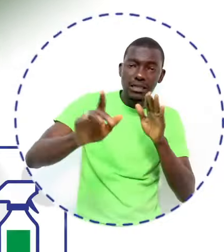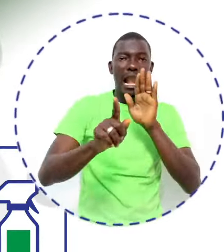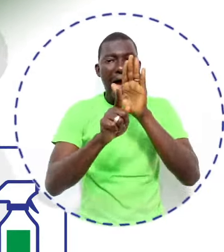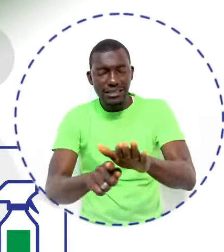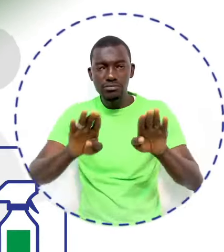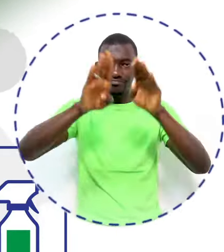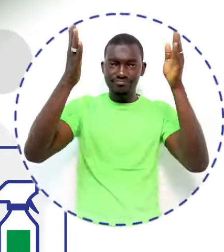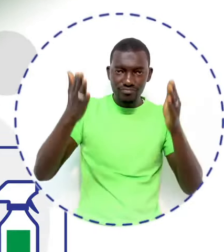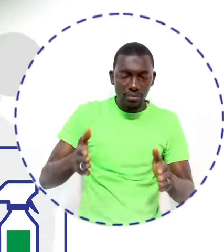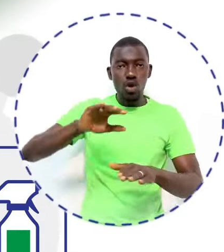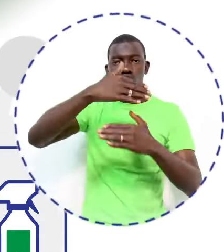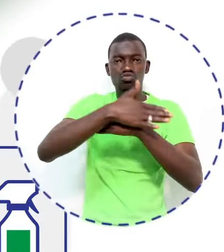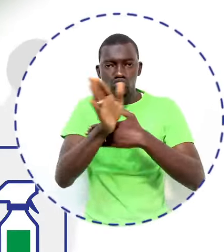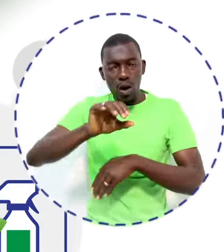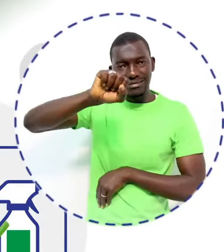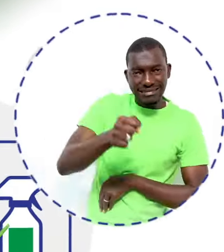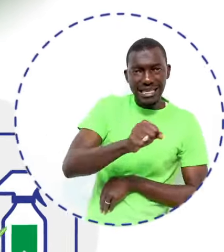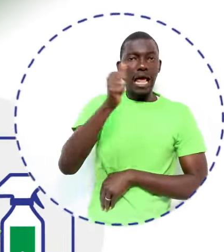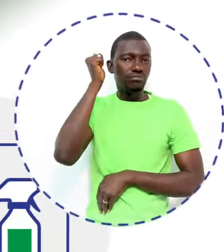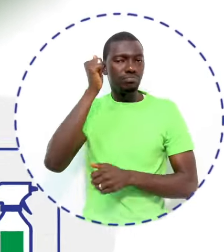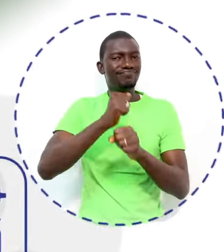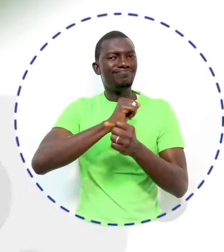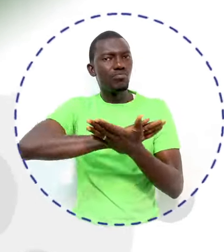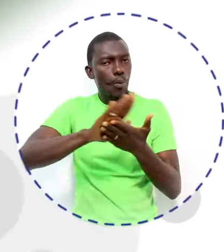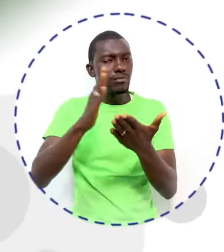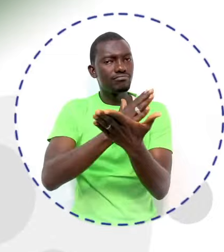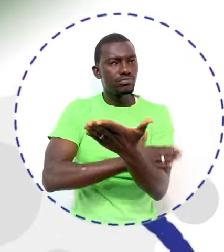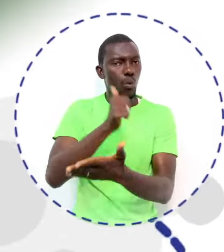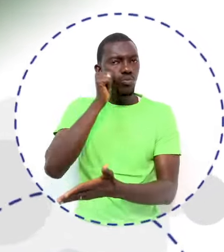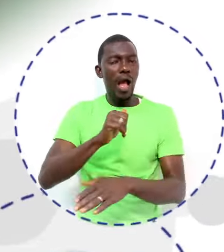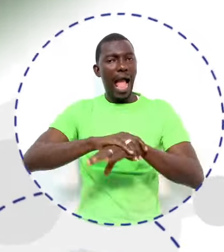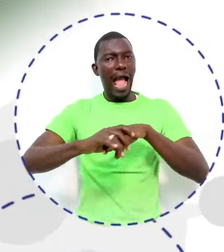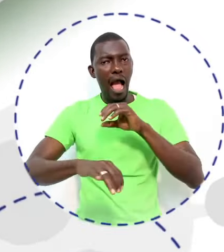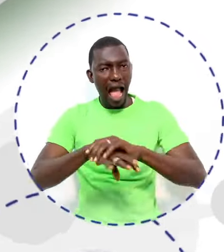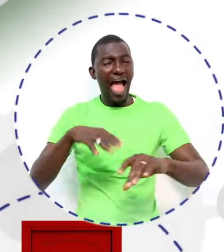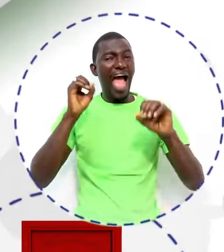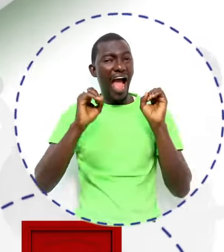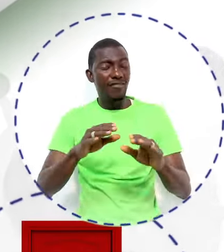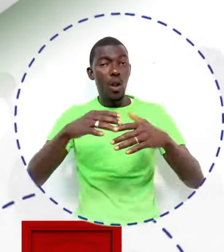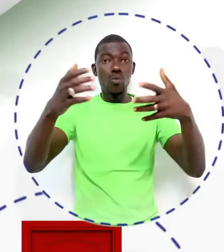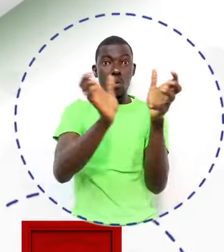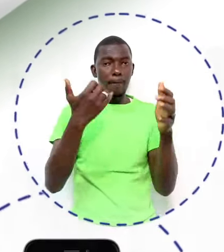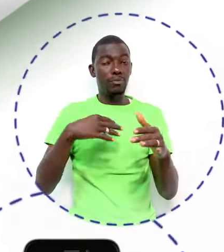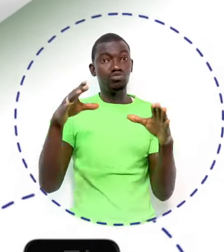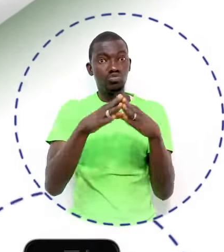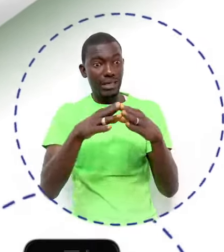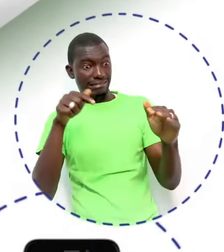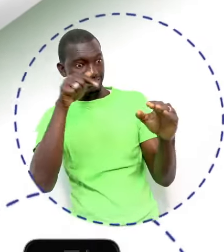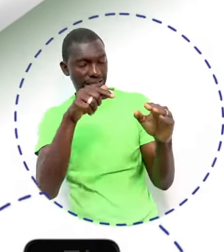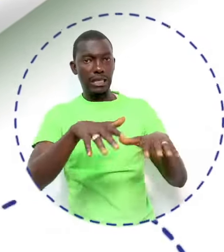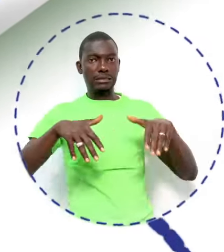Yokube su anga katina tawo tasu madungi katina igelandani agamaseno kenga ko tabali bae ado am mobile